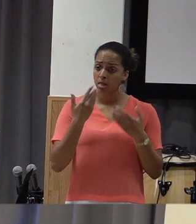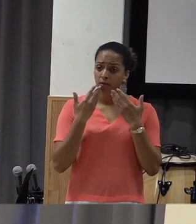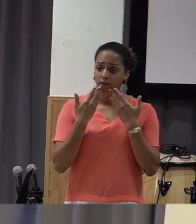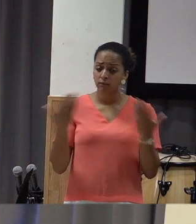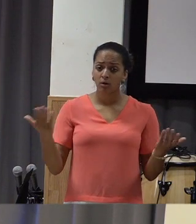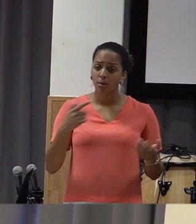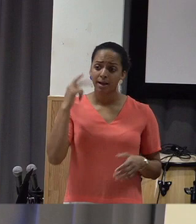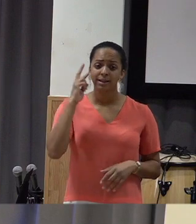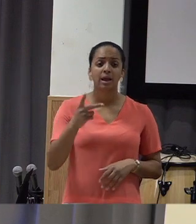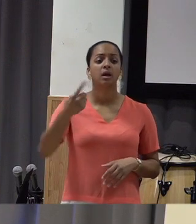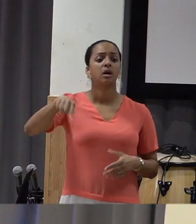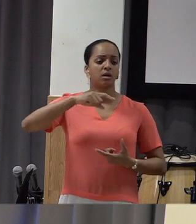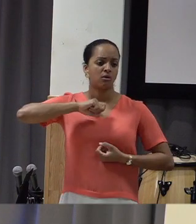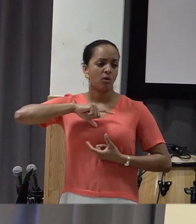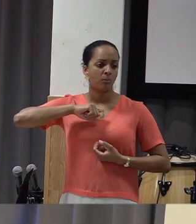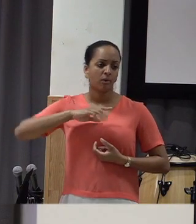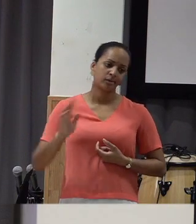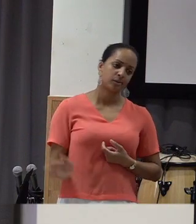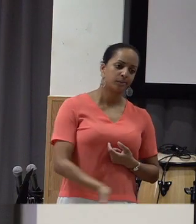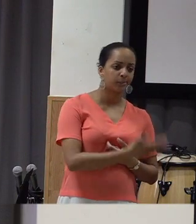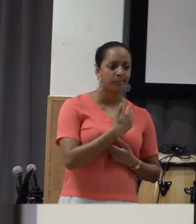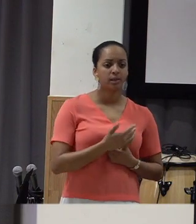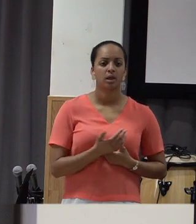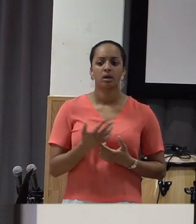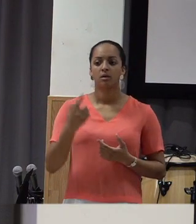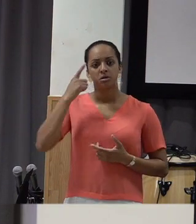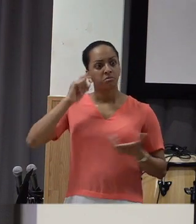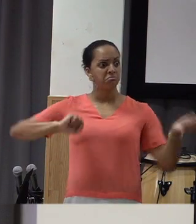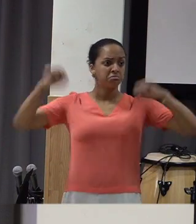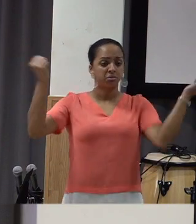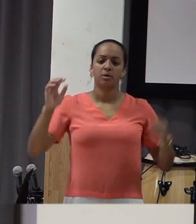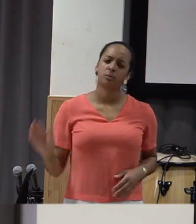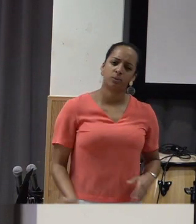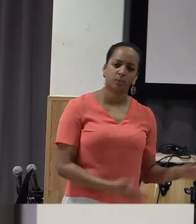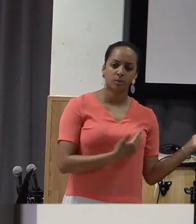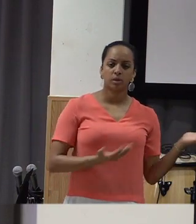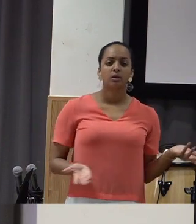sœurs, mais que vos hormones et vos sautes d'humeur ne dirigent pas vos prières. Jamais.